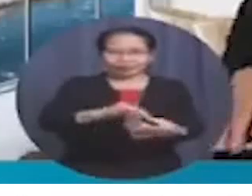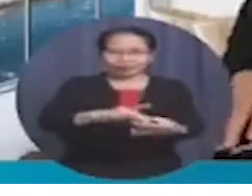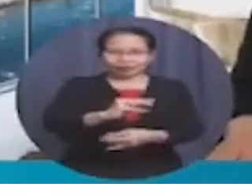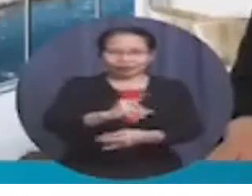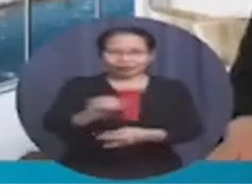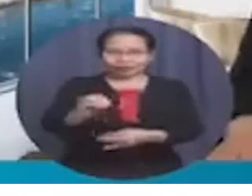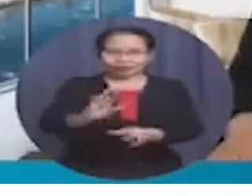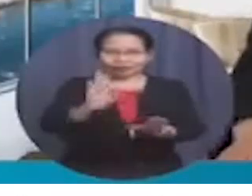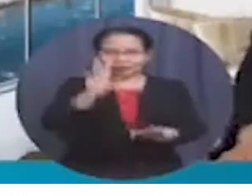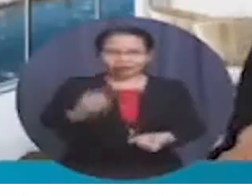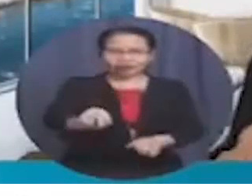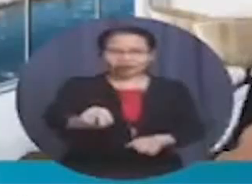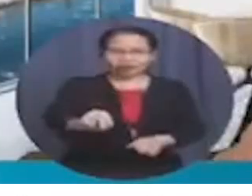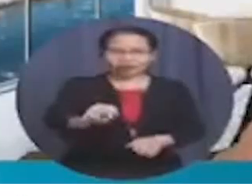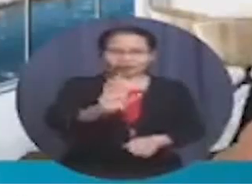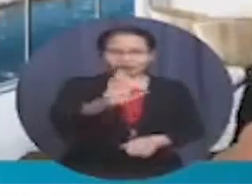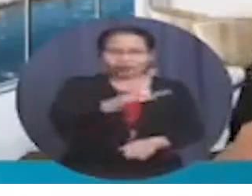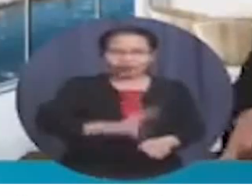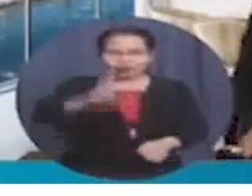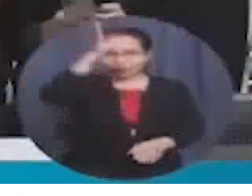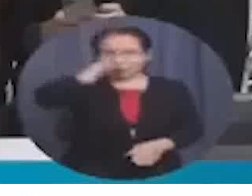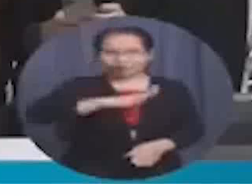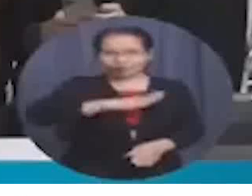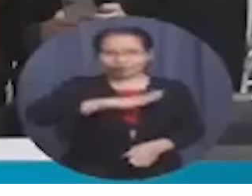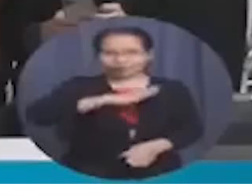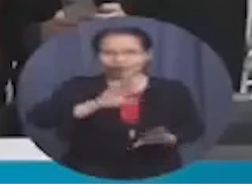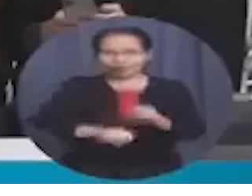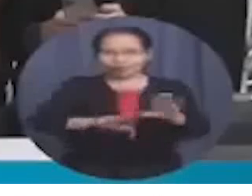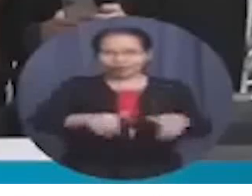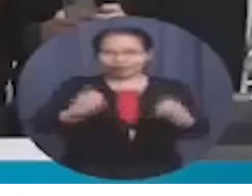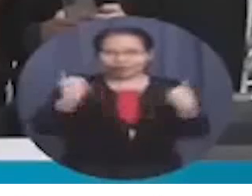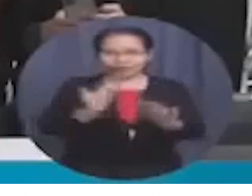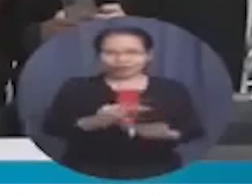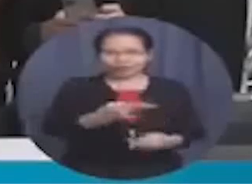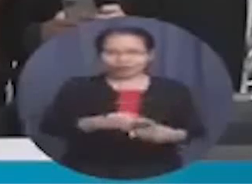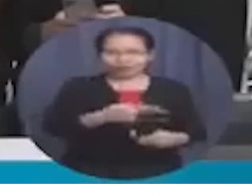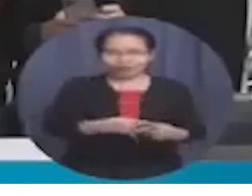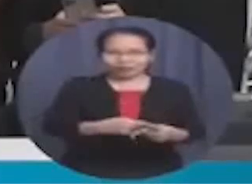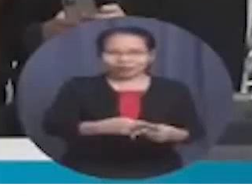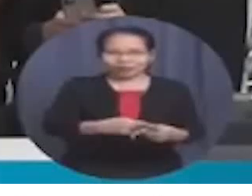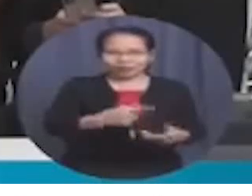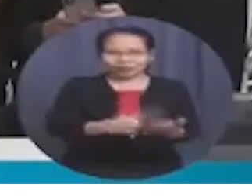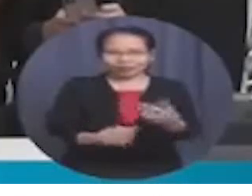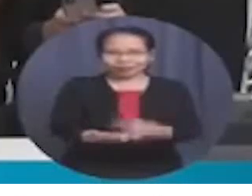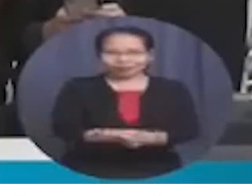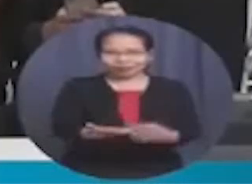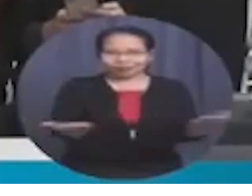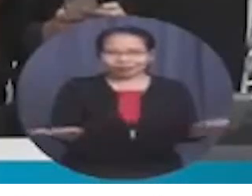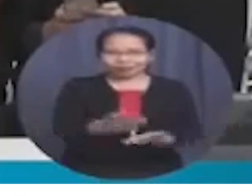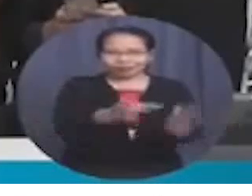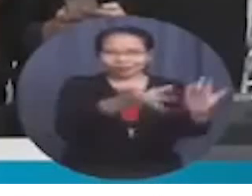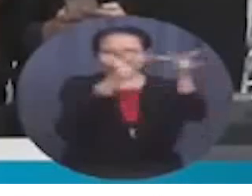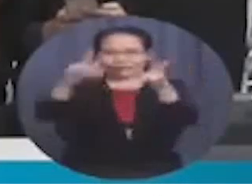Kristo mo, paano naging magandang pangalan yung iglesia ni Kristo mo? Sige, At atakihin niyo ako dito sa